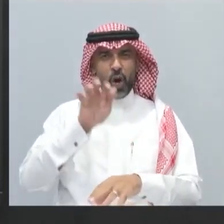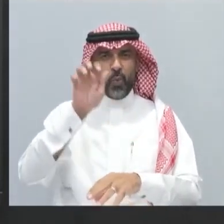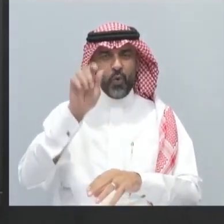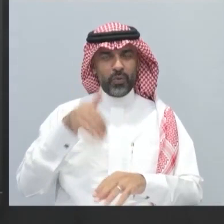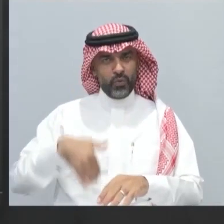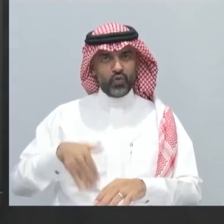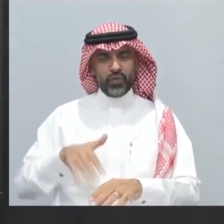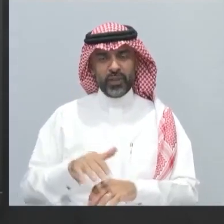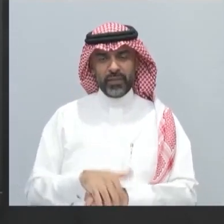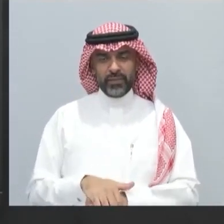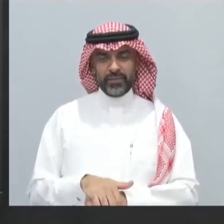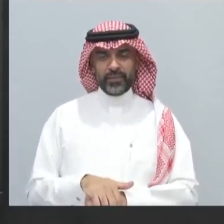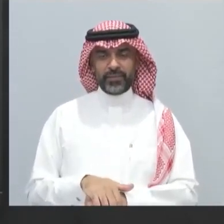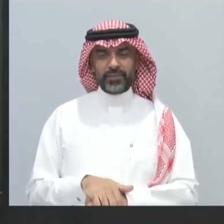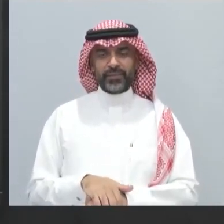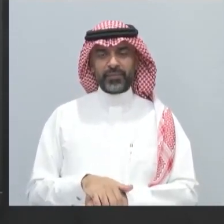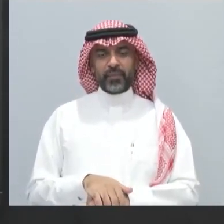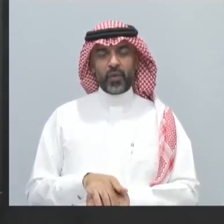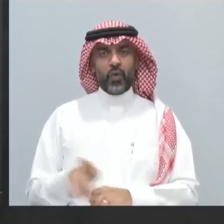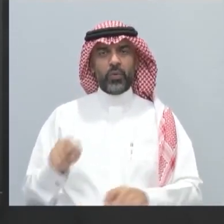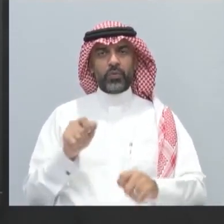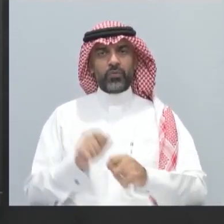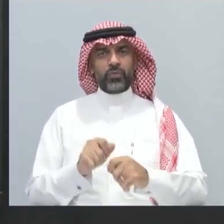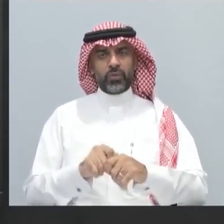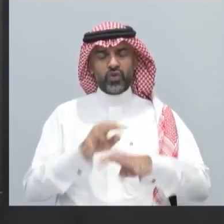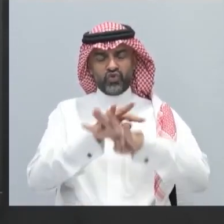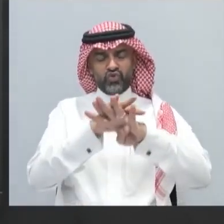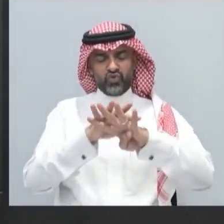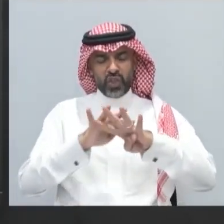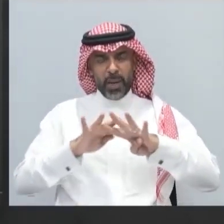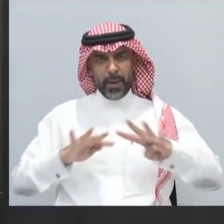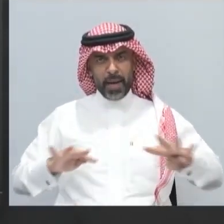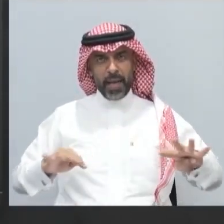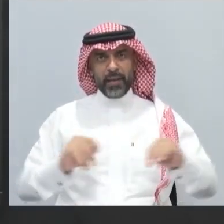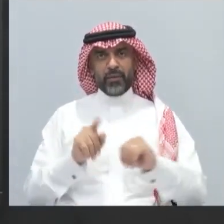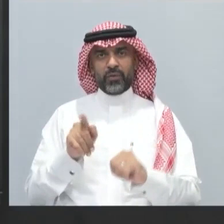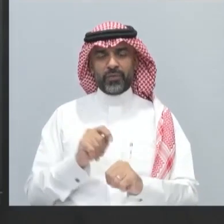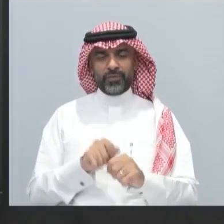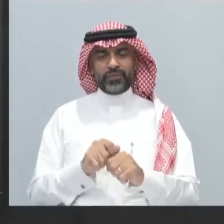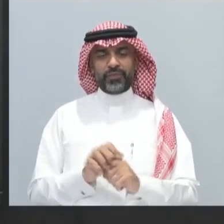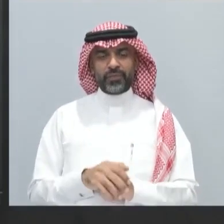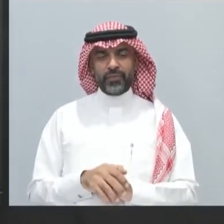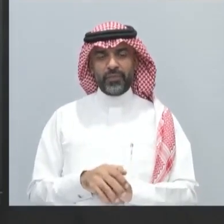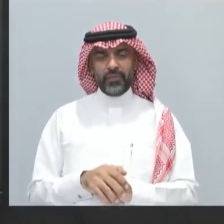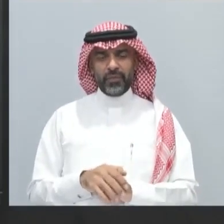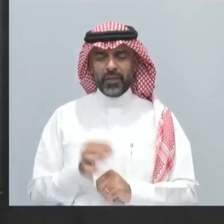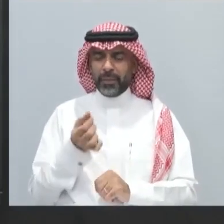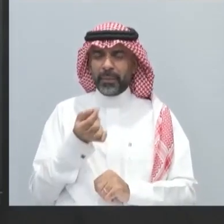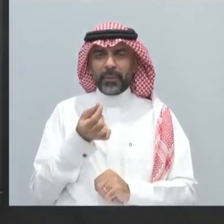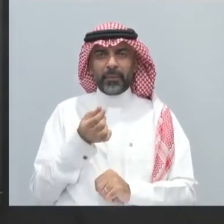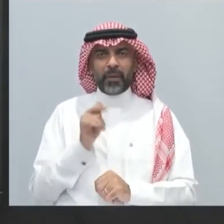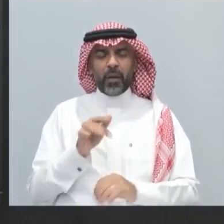العنكبوت اذا هذه الشبكه الحريريه ما هي اهميتها طبعا هي لزجه فبالتالي